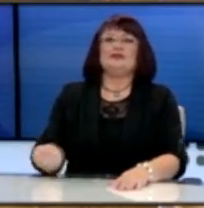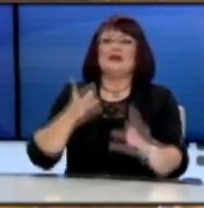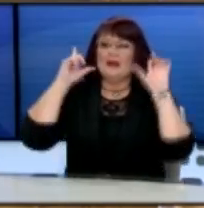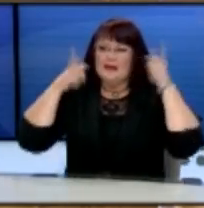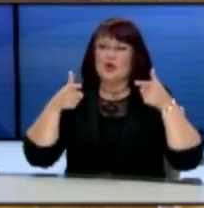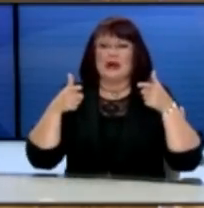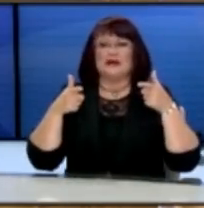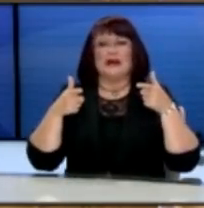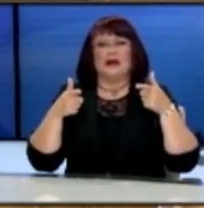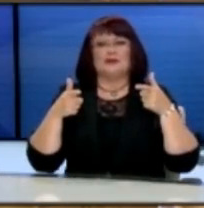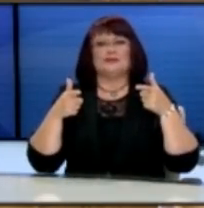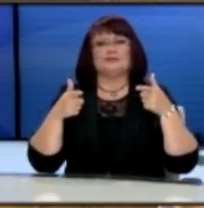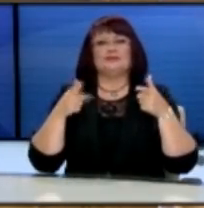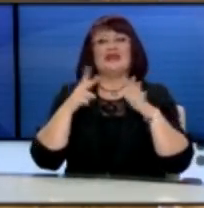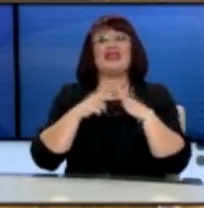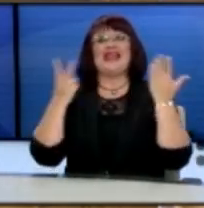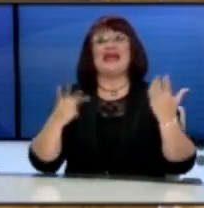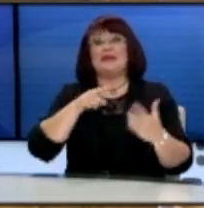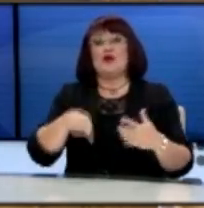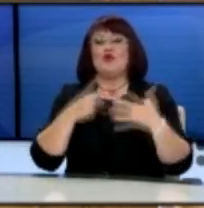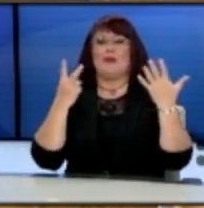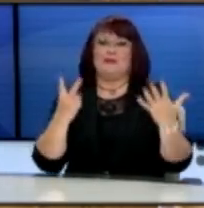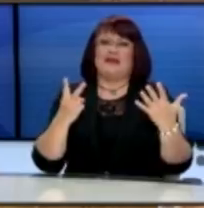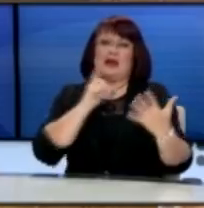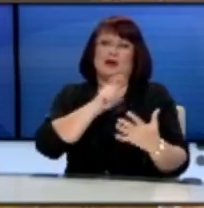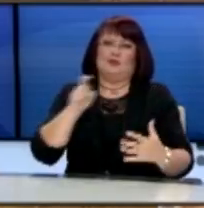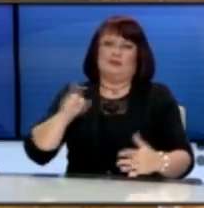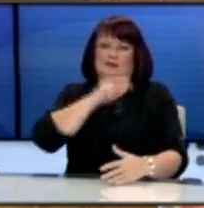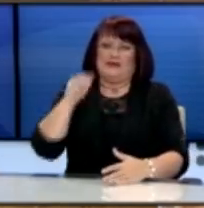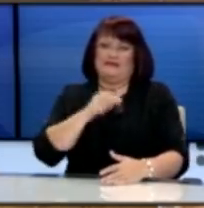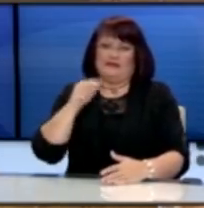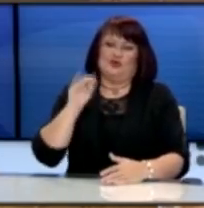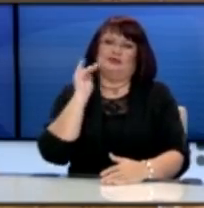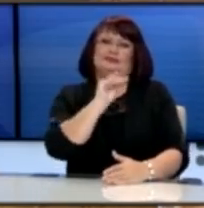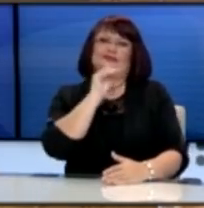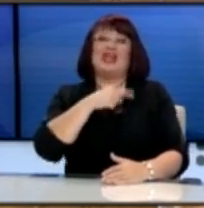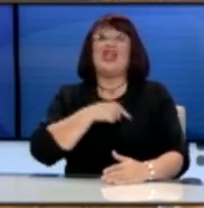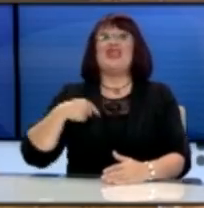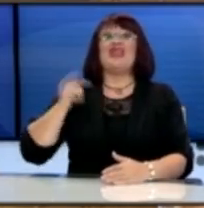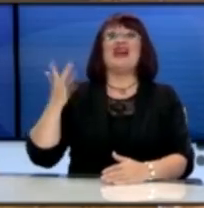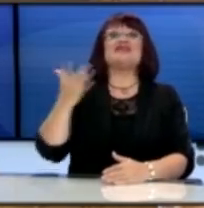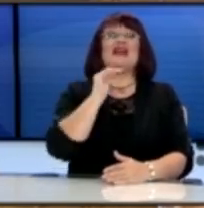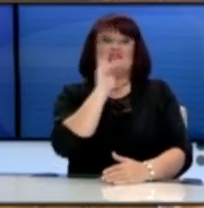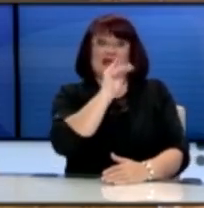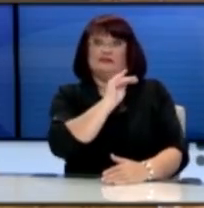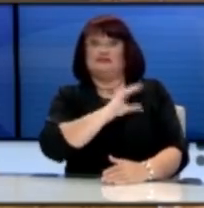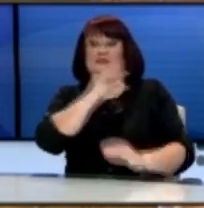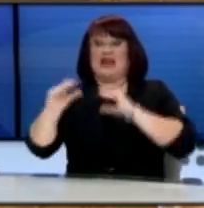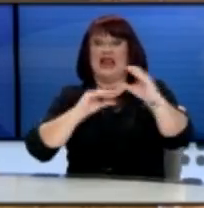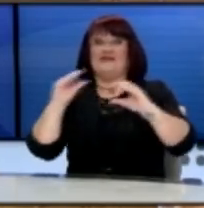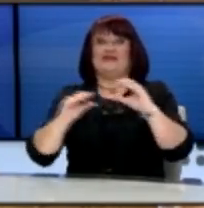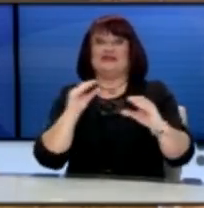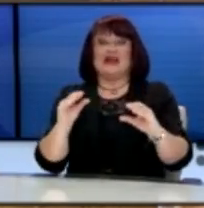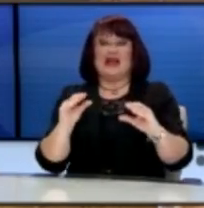Δημοκρατία από τα 17,7 εκατομμύρια ευρώ που ζητούσαν τα δασαρχεία όλης της χώρας για